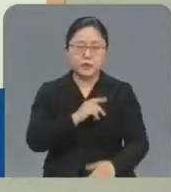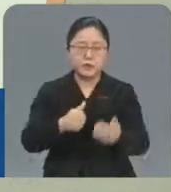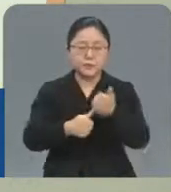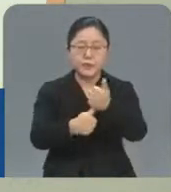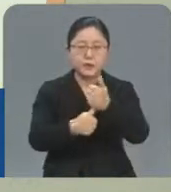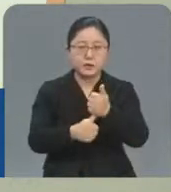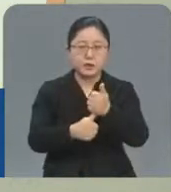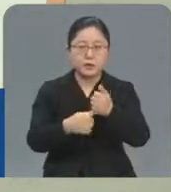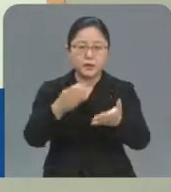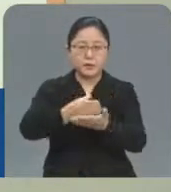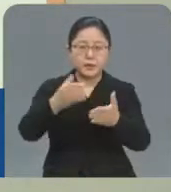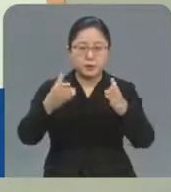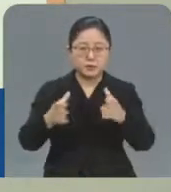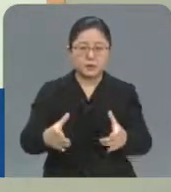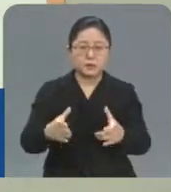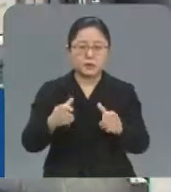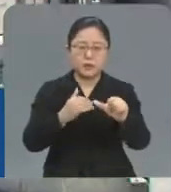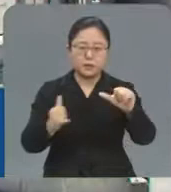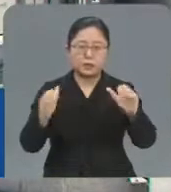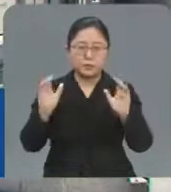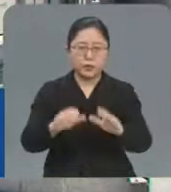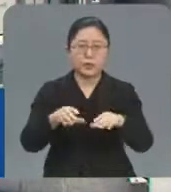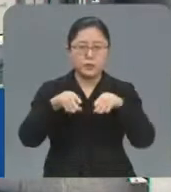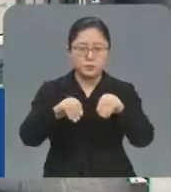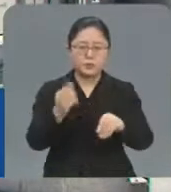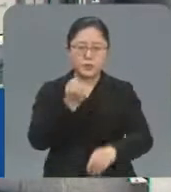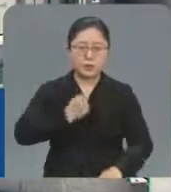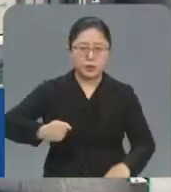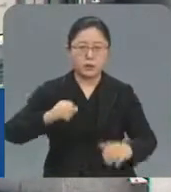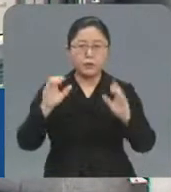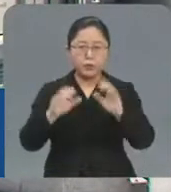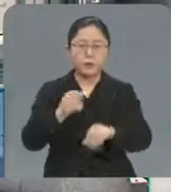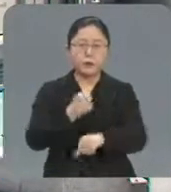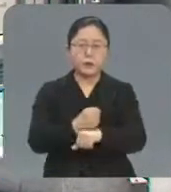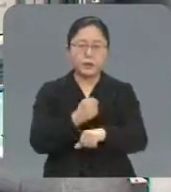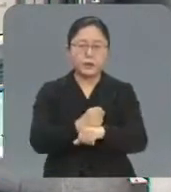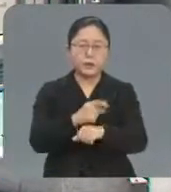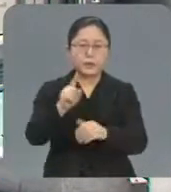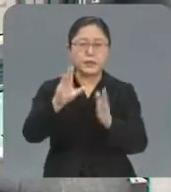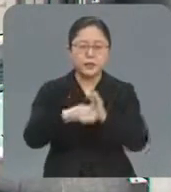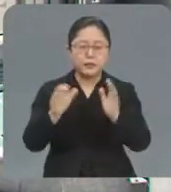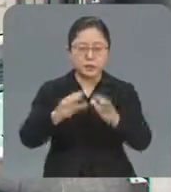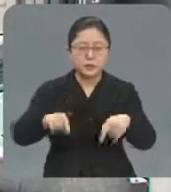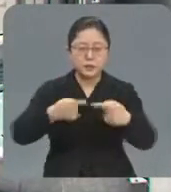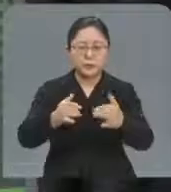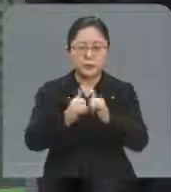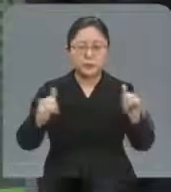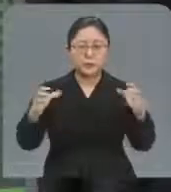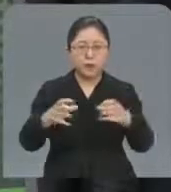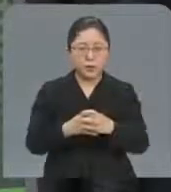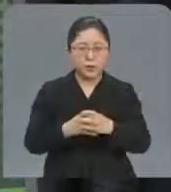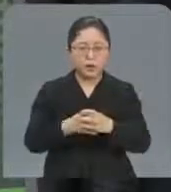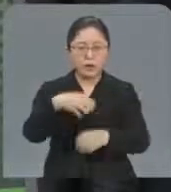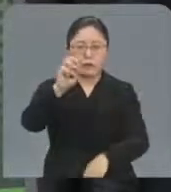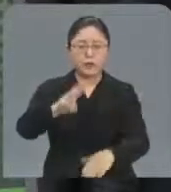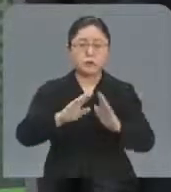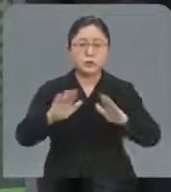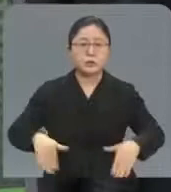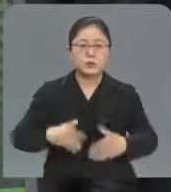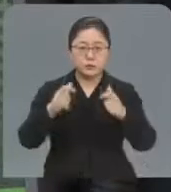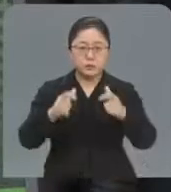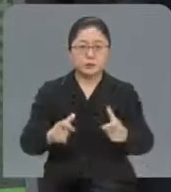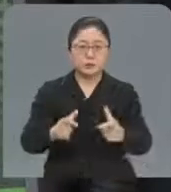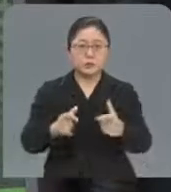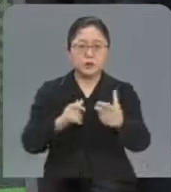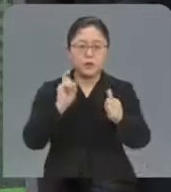등은 담양 지역에서 5인 이상 집합금지를 어기고 모임을 했고 당시 모임 참석자들을 포함해서 광주와 전남 지역을